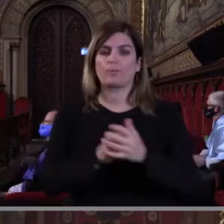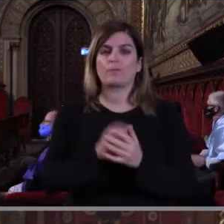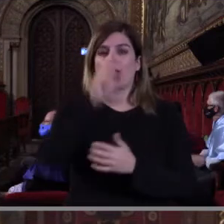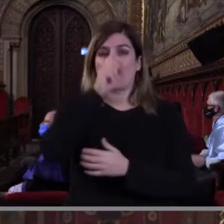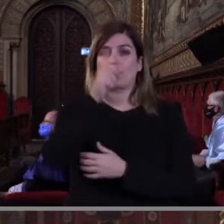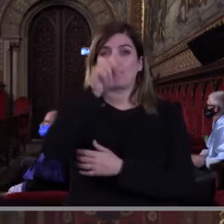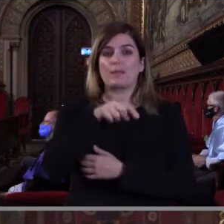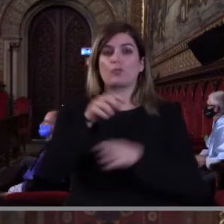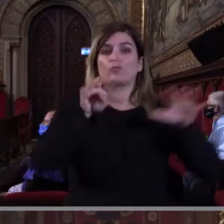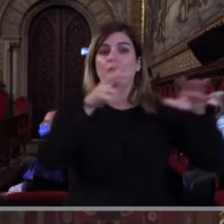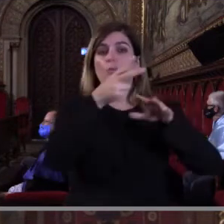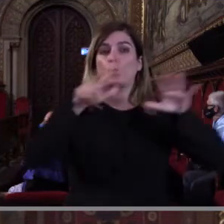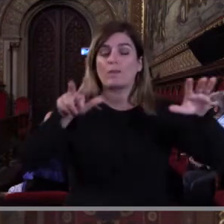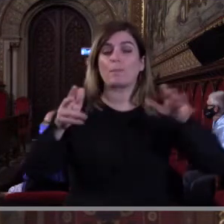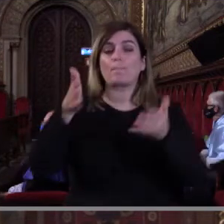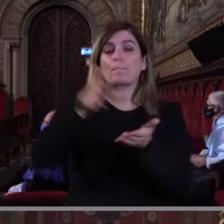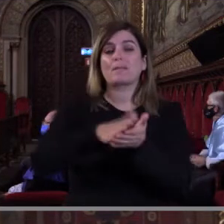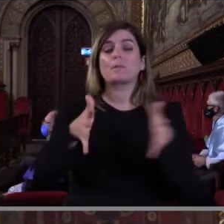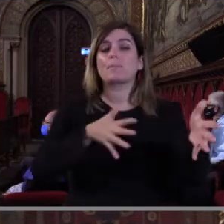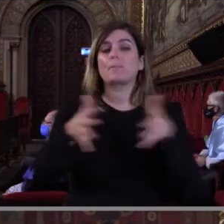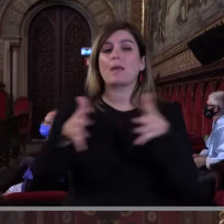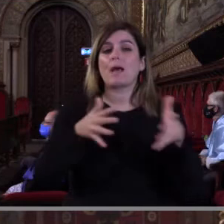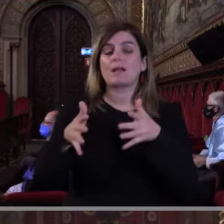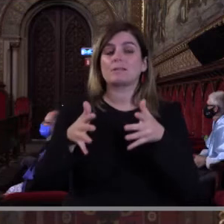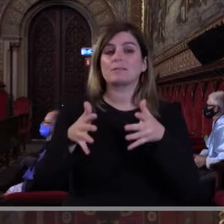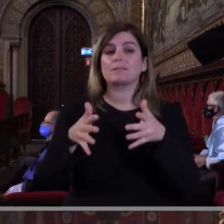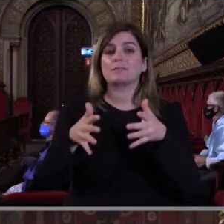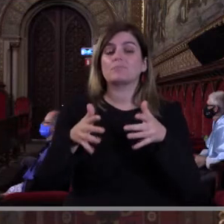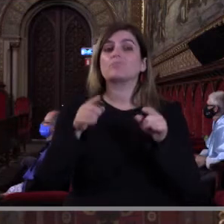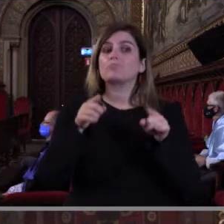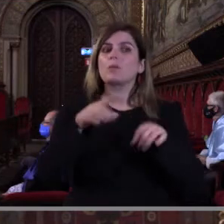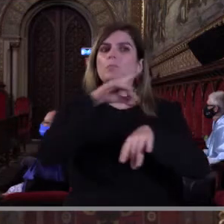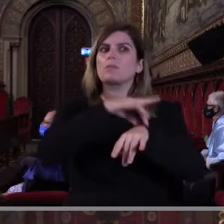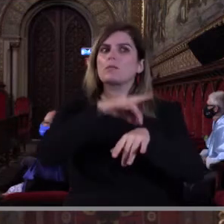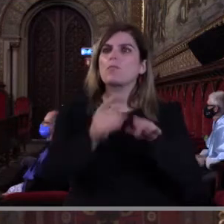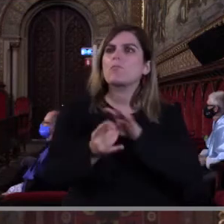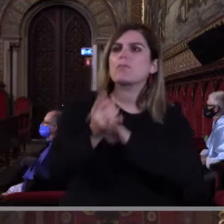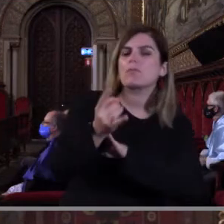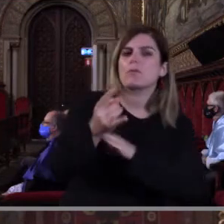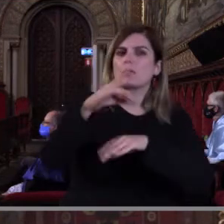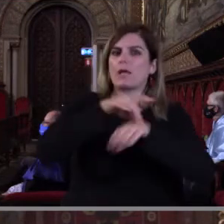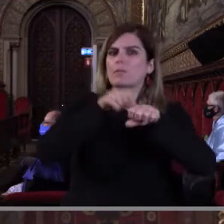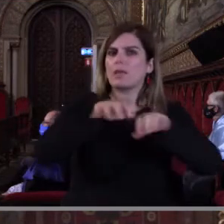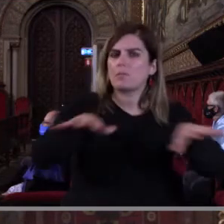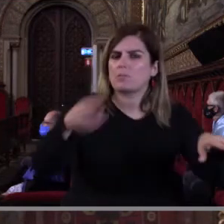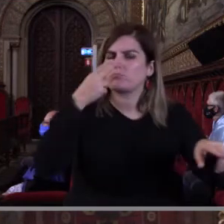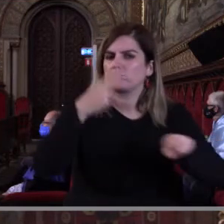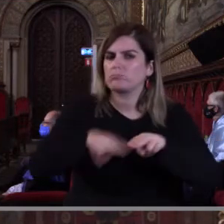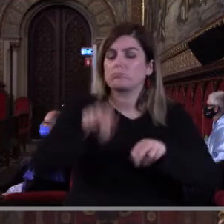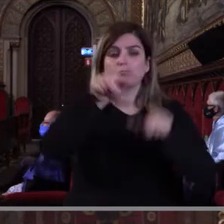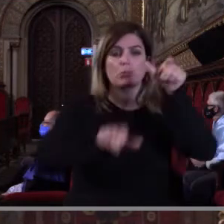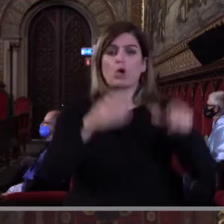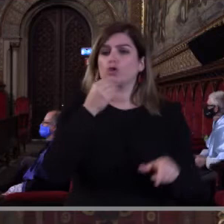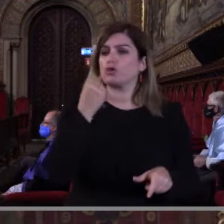1918, en un campament militar de Kansas, els metges van informar d'una estranya epidèmia. Nois joves, amb bona